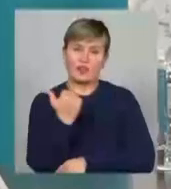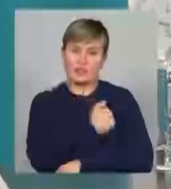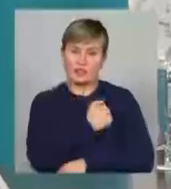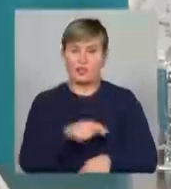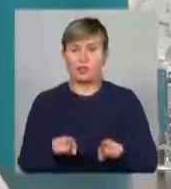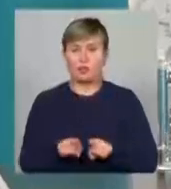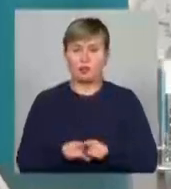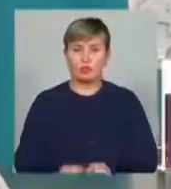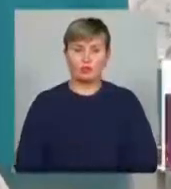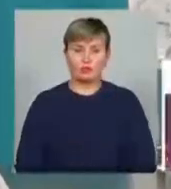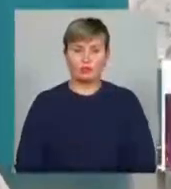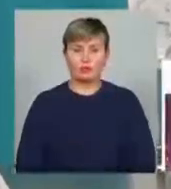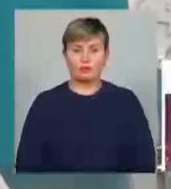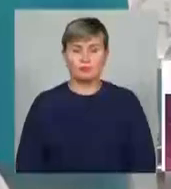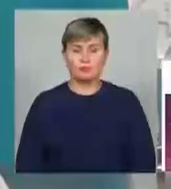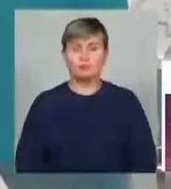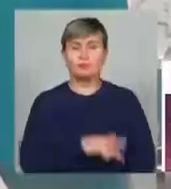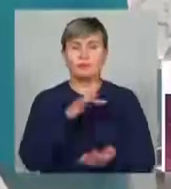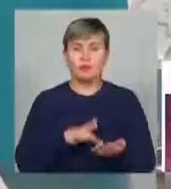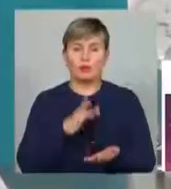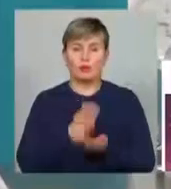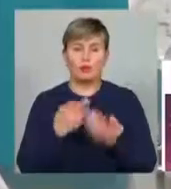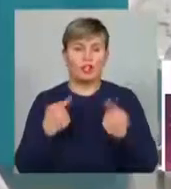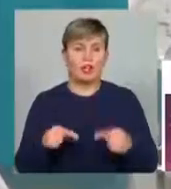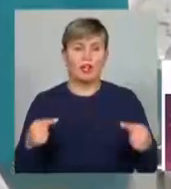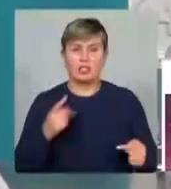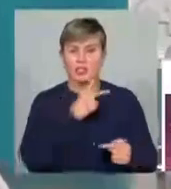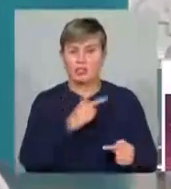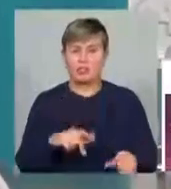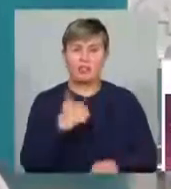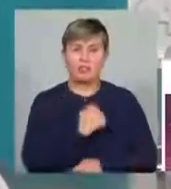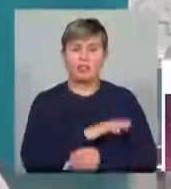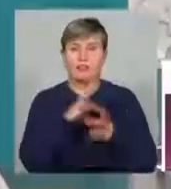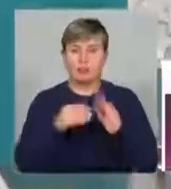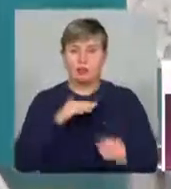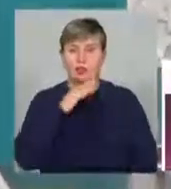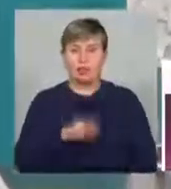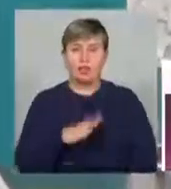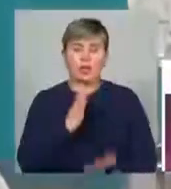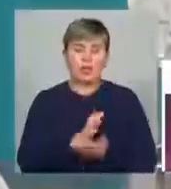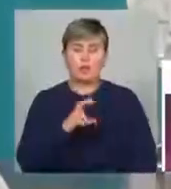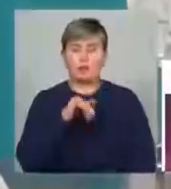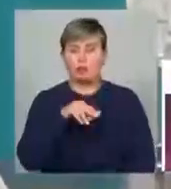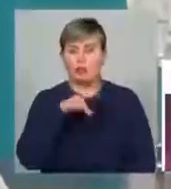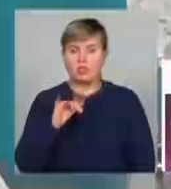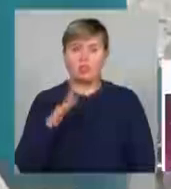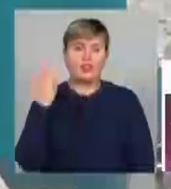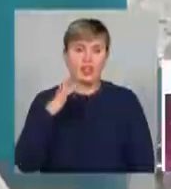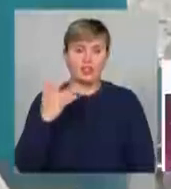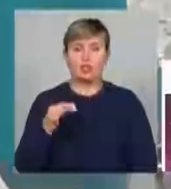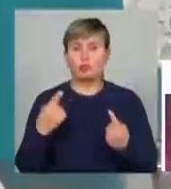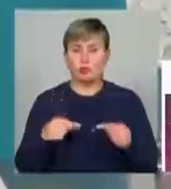населения. В городе имеются разные виды вакцин. Всего достаточно. Есть «Спутник», «Файзер» и другие.